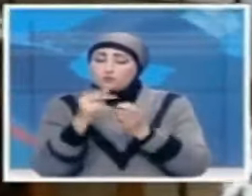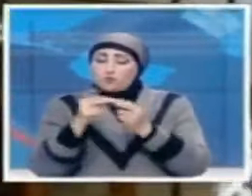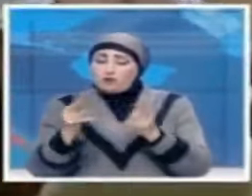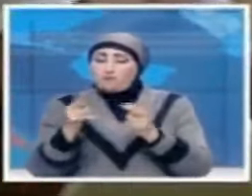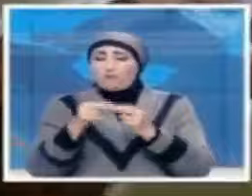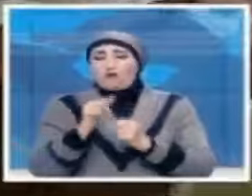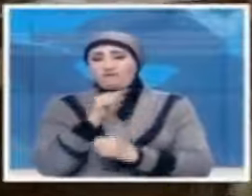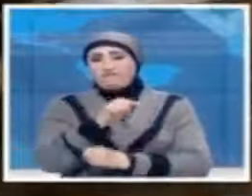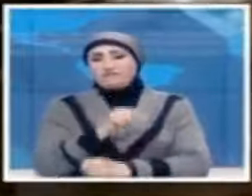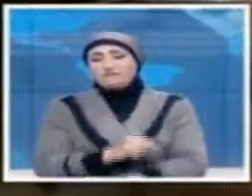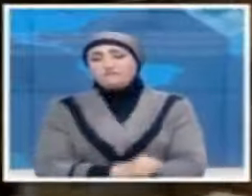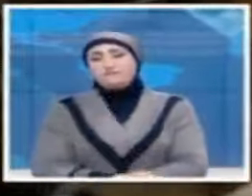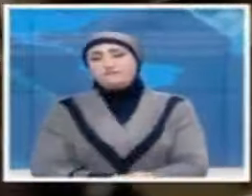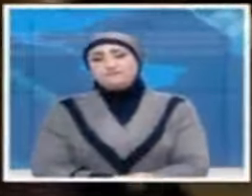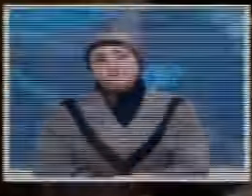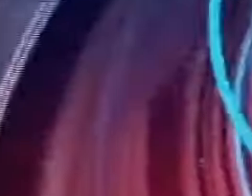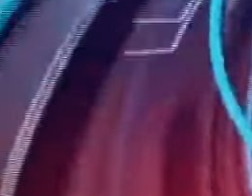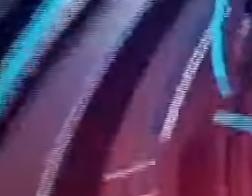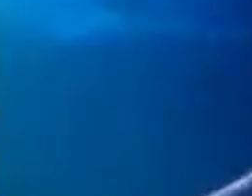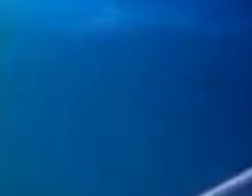المختصة.